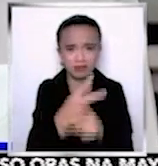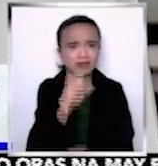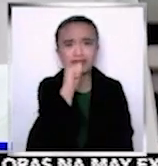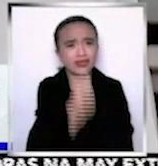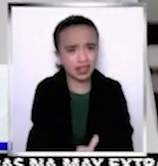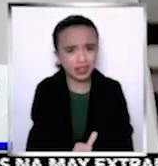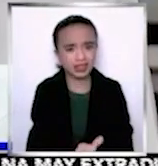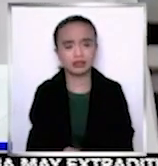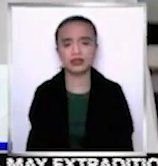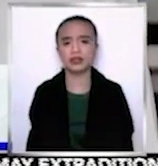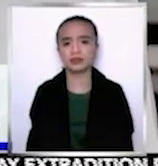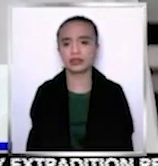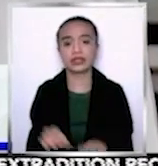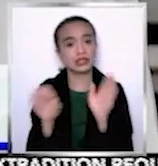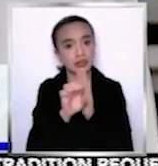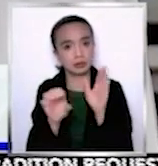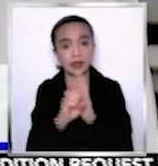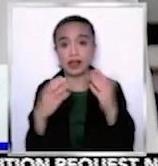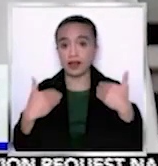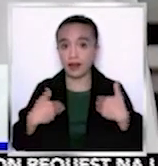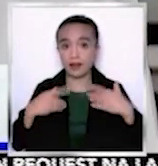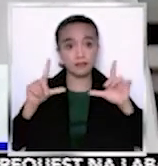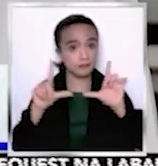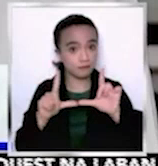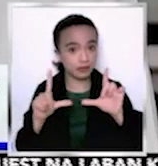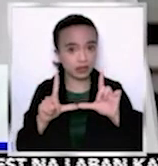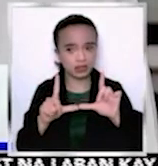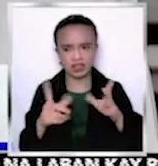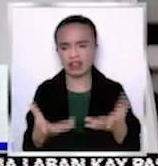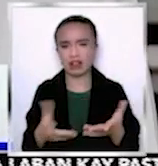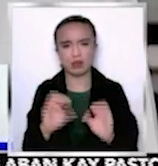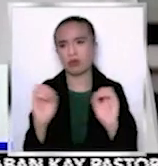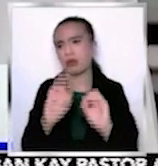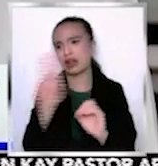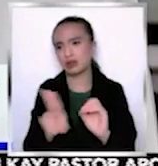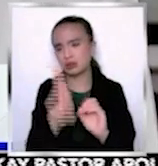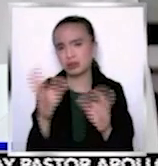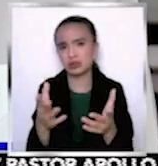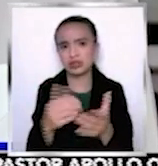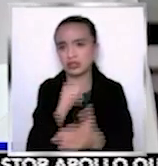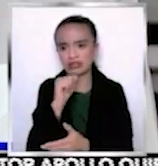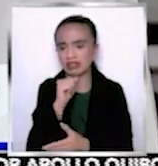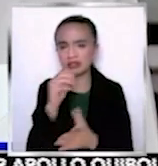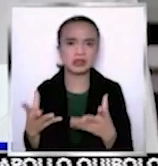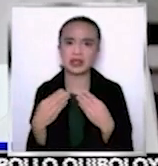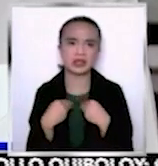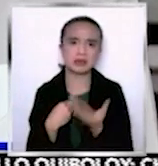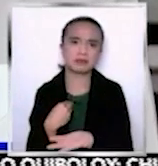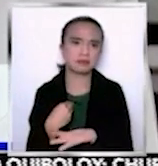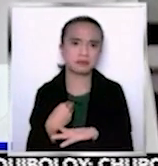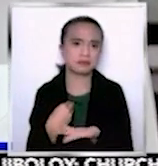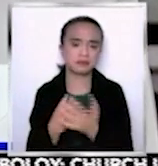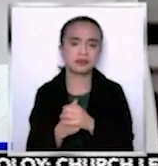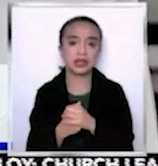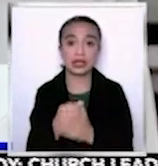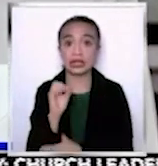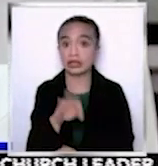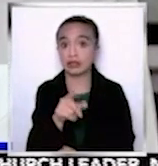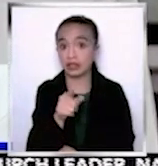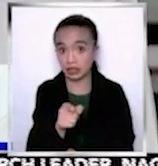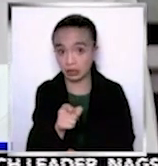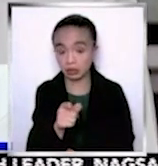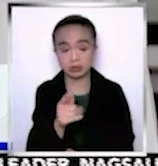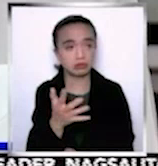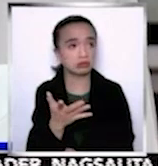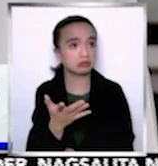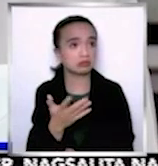kang lisensyang fake, walang silbi yun sa'yo. Hindi naman i-honor yun eh. At pag ikaw eh, nasa itan